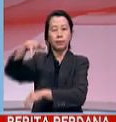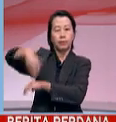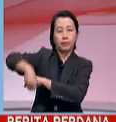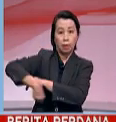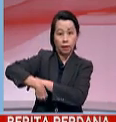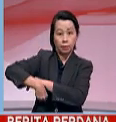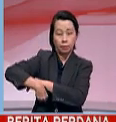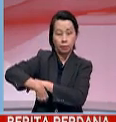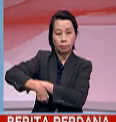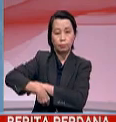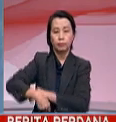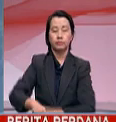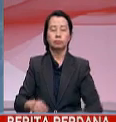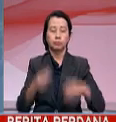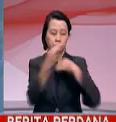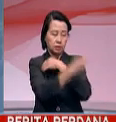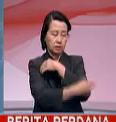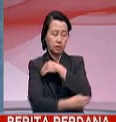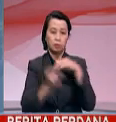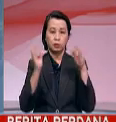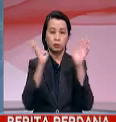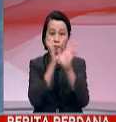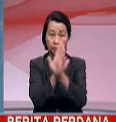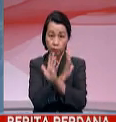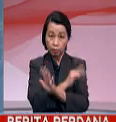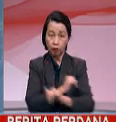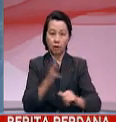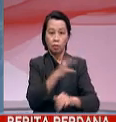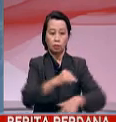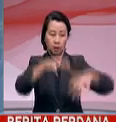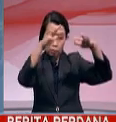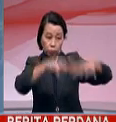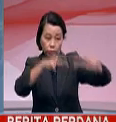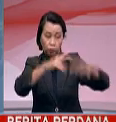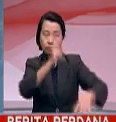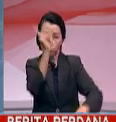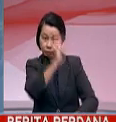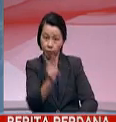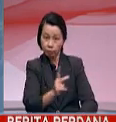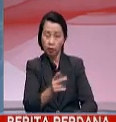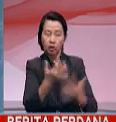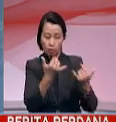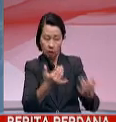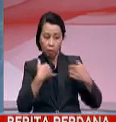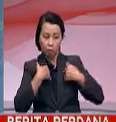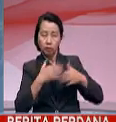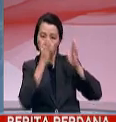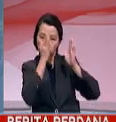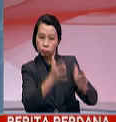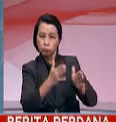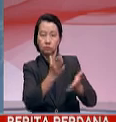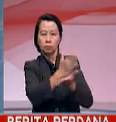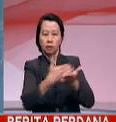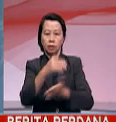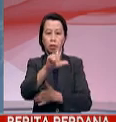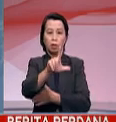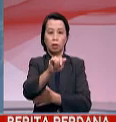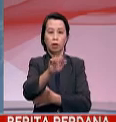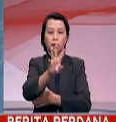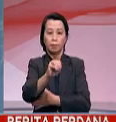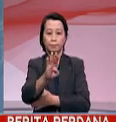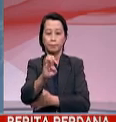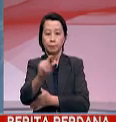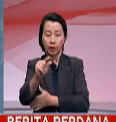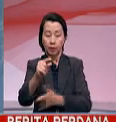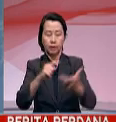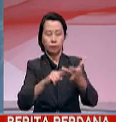lewat malam nanti. Di negeri Sarawak, hujan beserta ribut petir di beberapa tempat kini sedang tertumpu di bahagian Limbang, Miri